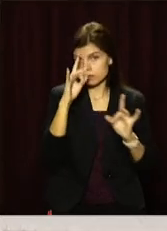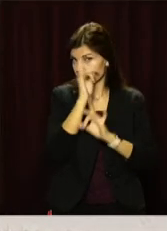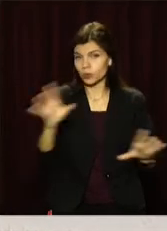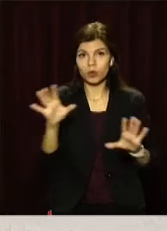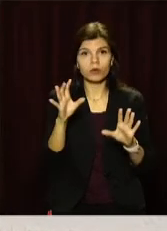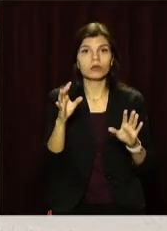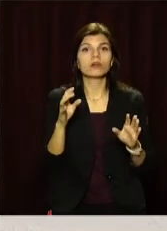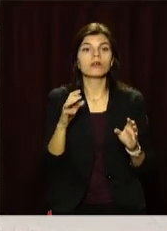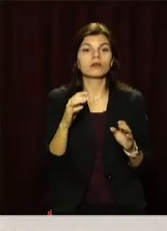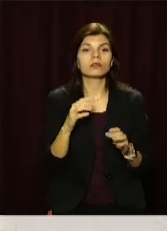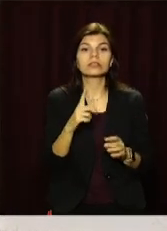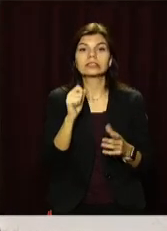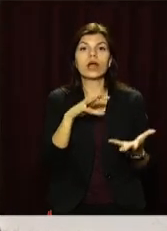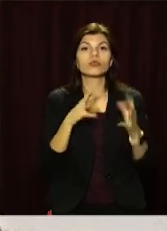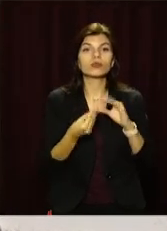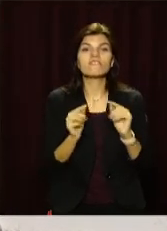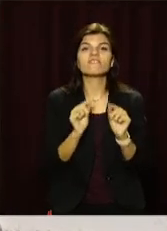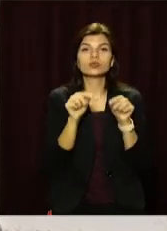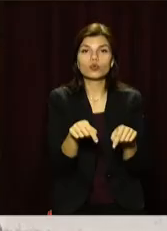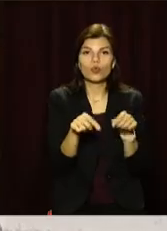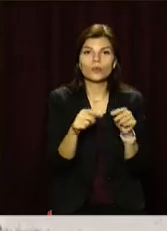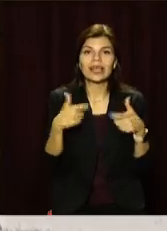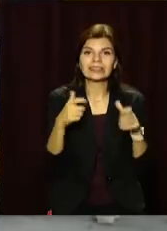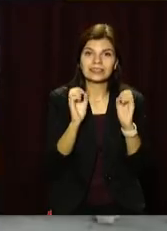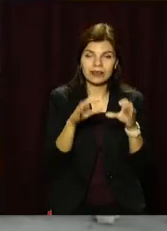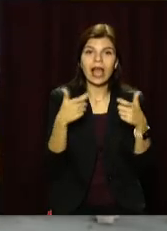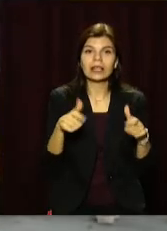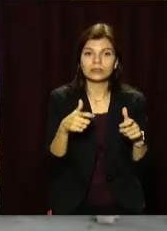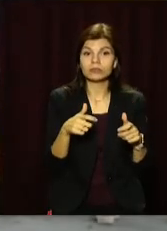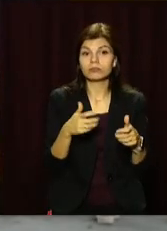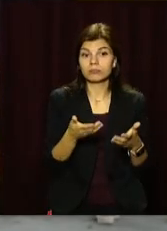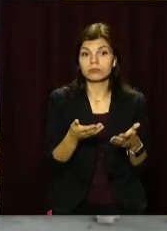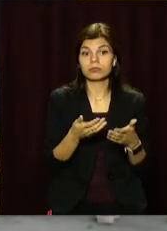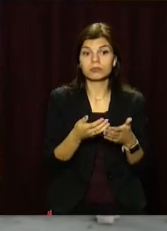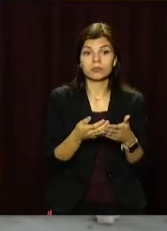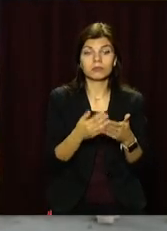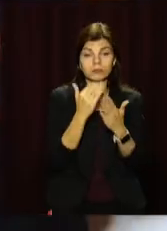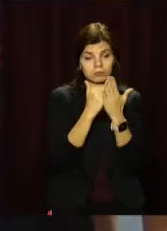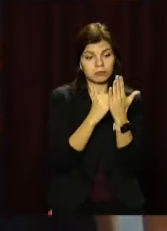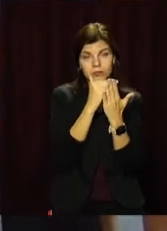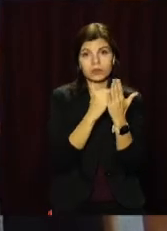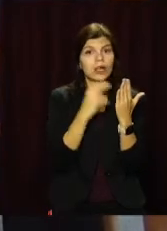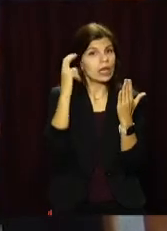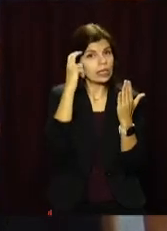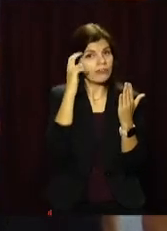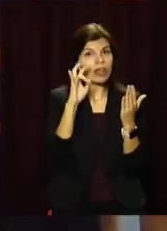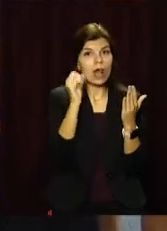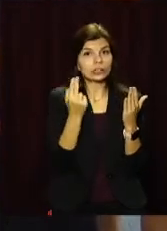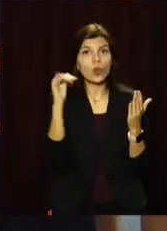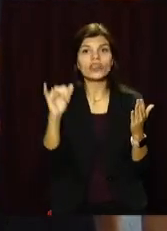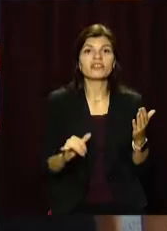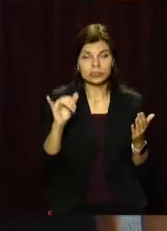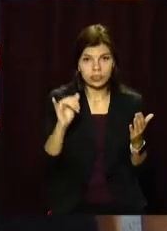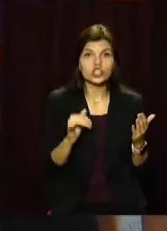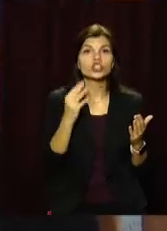найпопулярніших вишів країни за результатами вступної кампанії дніпровських немає. Рейтинг очолив Київський національний